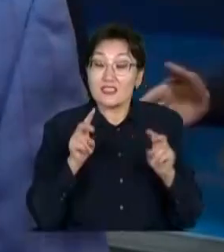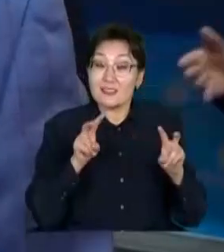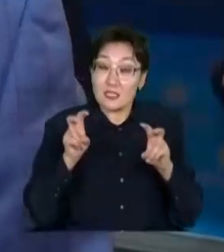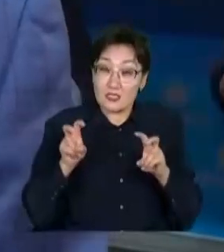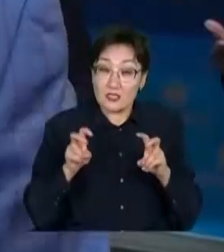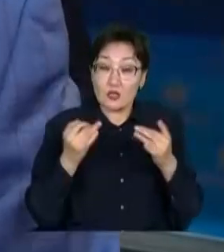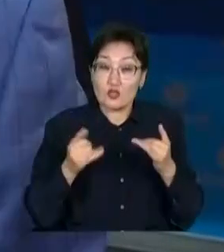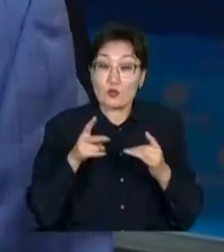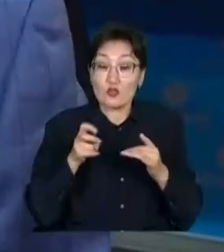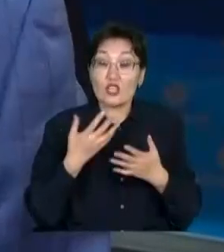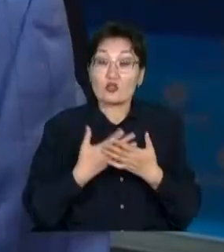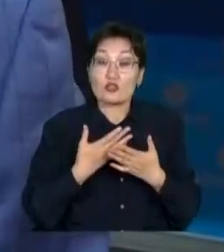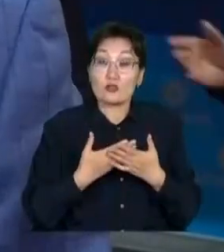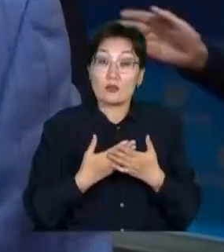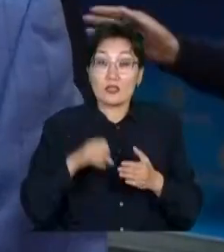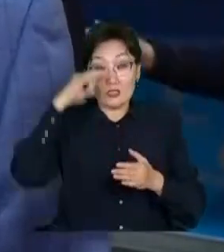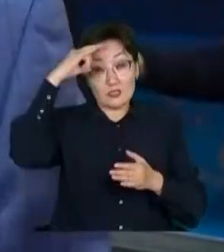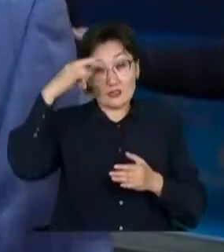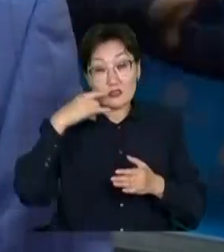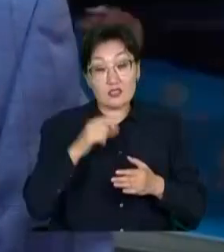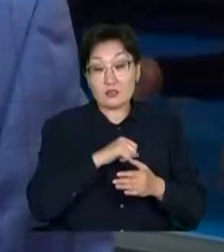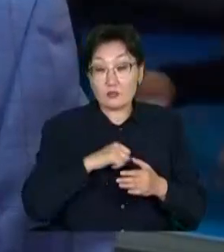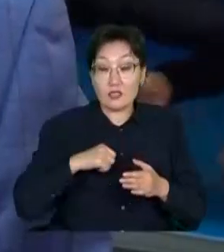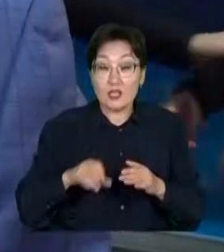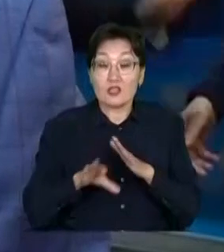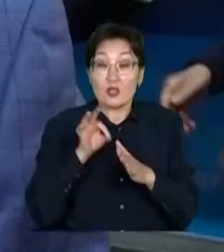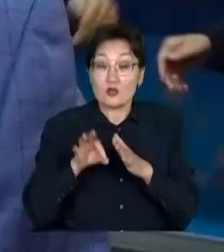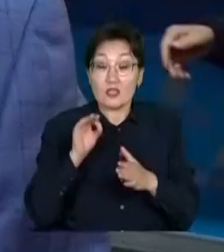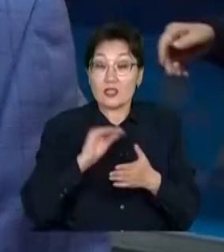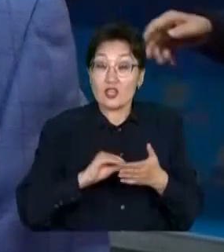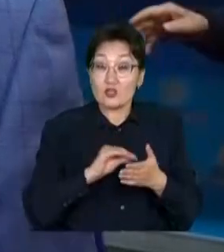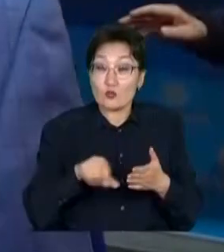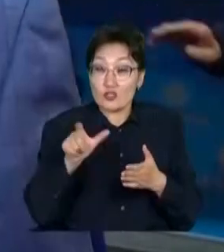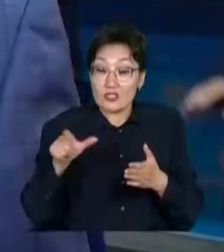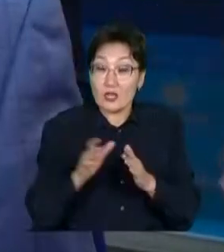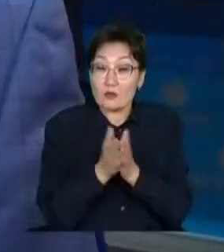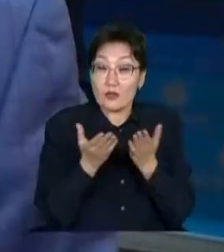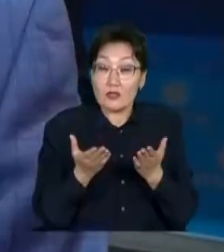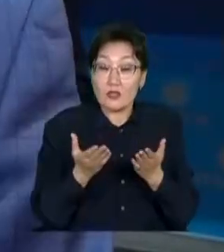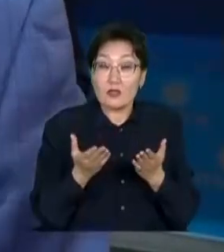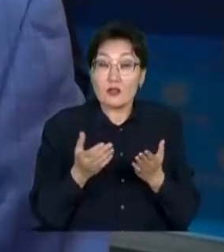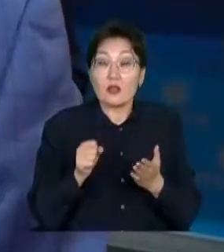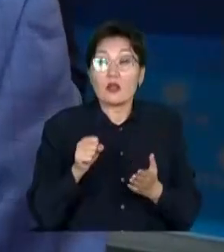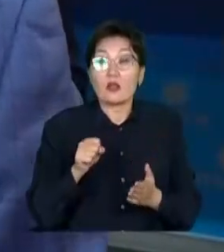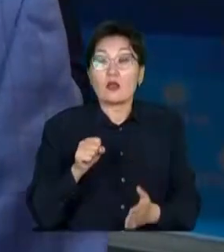Бұда қазір 200-ге жуық қазақтың ең таңдаулы ақын жазушыларының кітабы. Олар Абайдан,